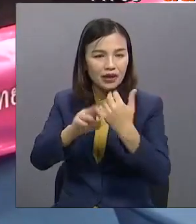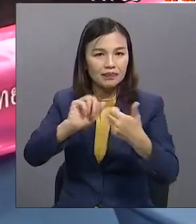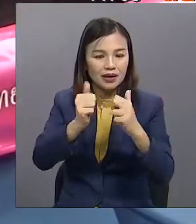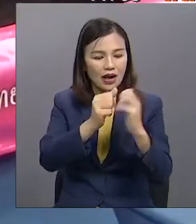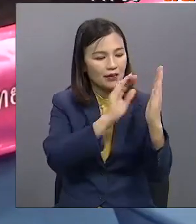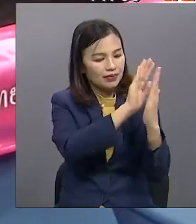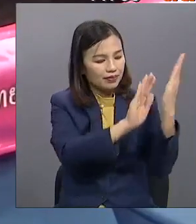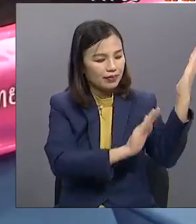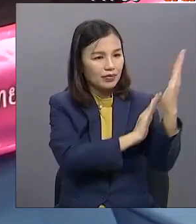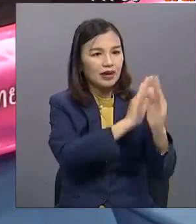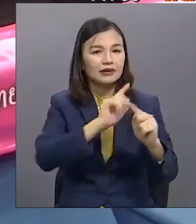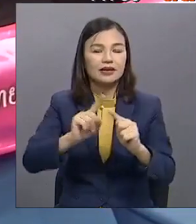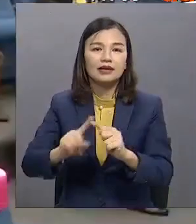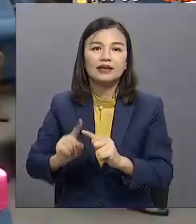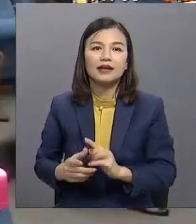ครับ